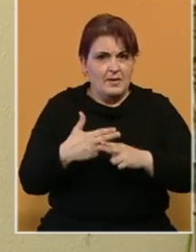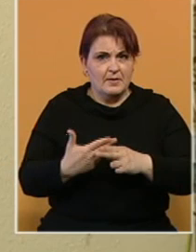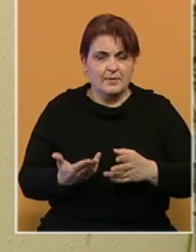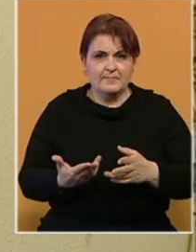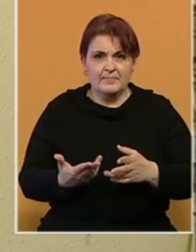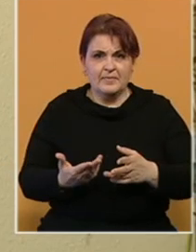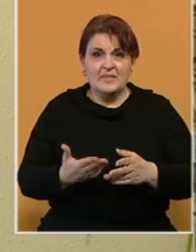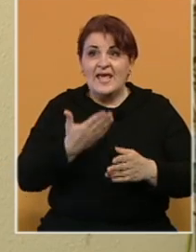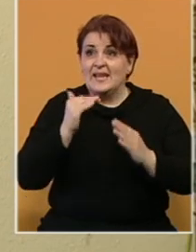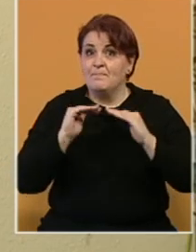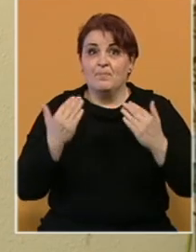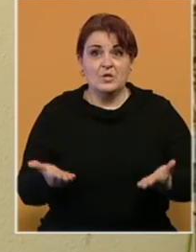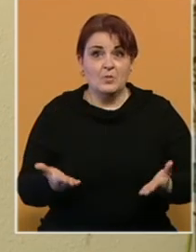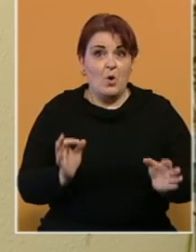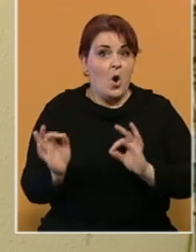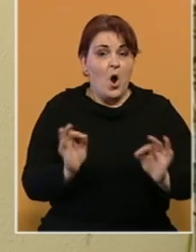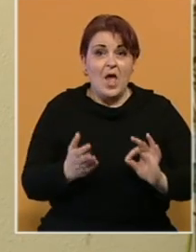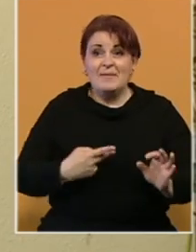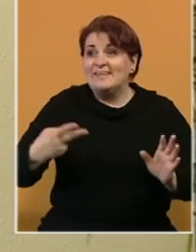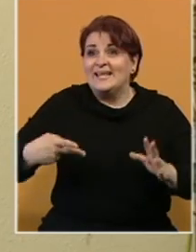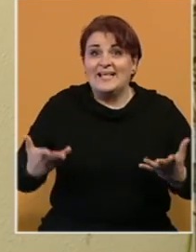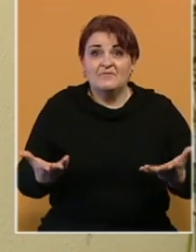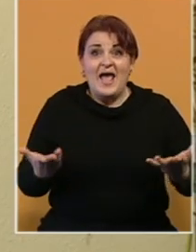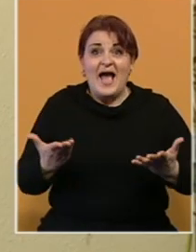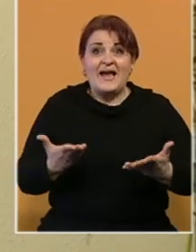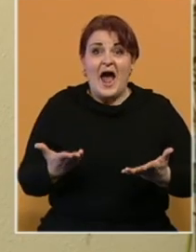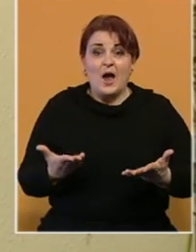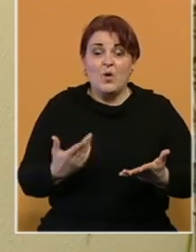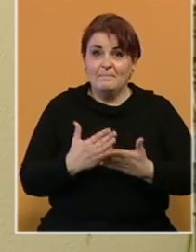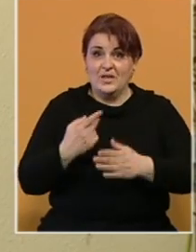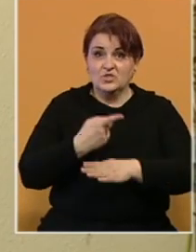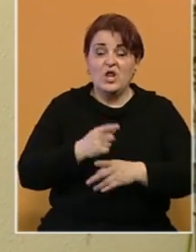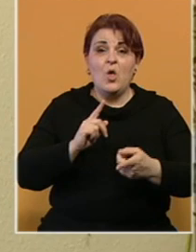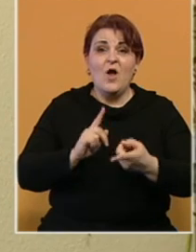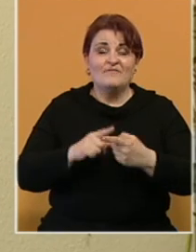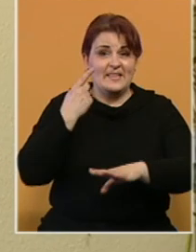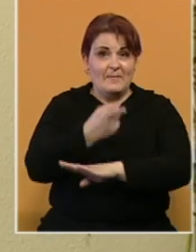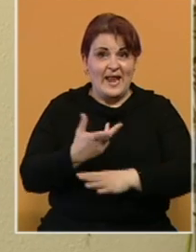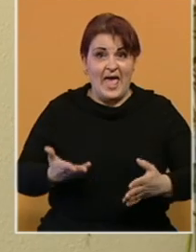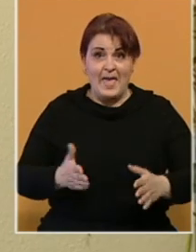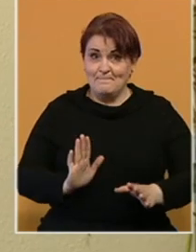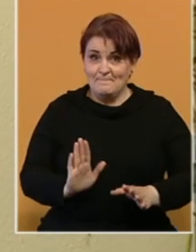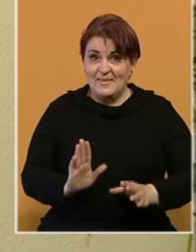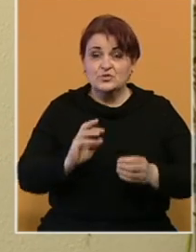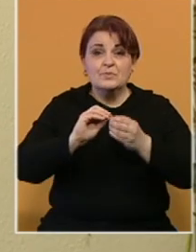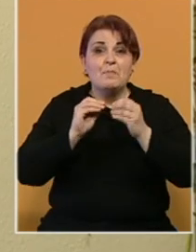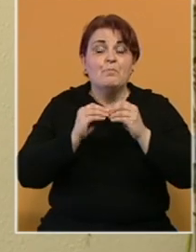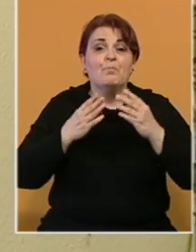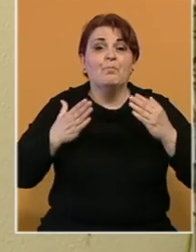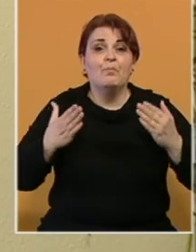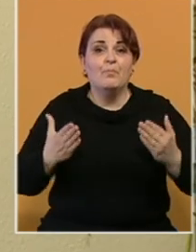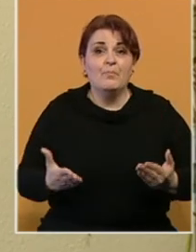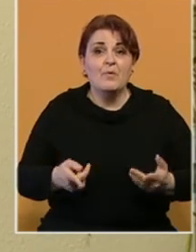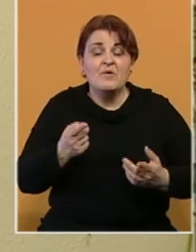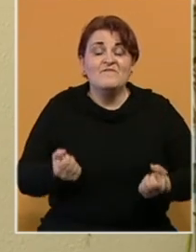prostor. Mi imamo prostora obezbjeđenog i rezervisanog, kako je bilo i naređeno federalnom naredbom. Međutim, problem je tretman